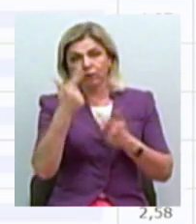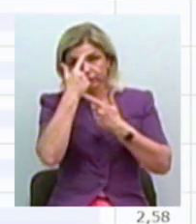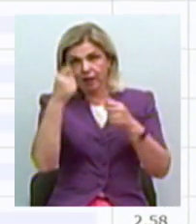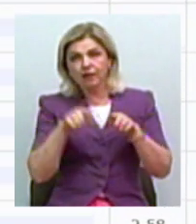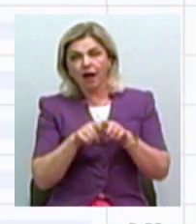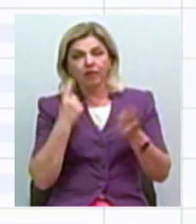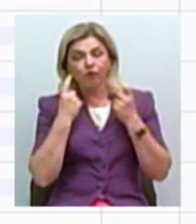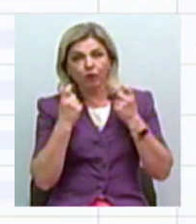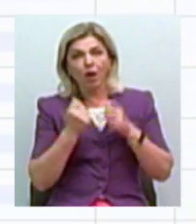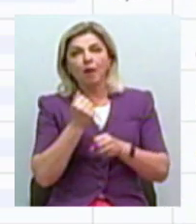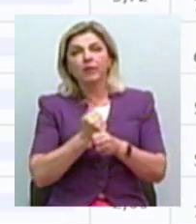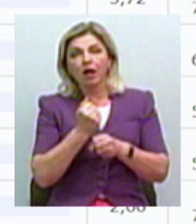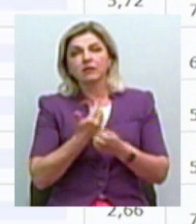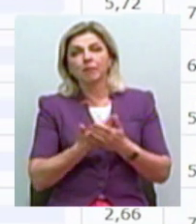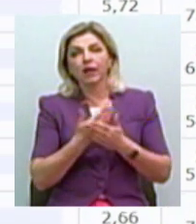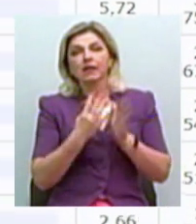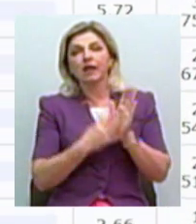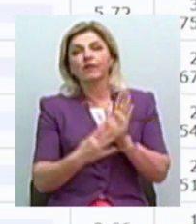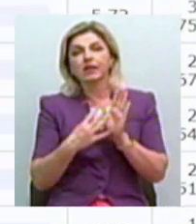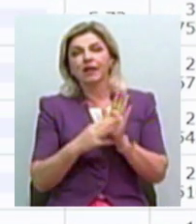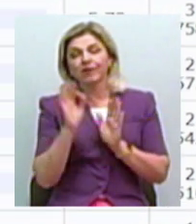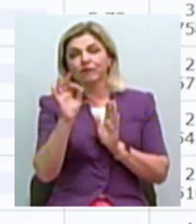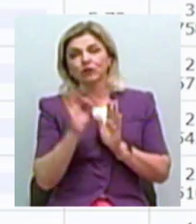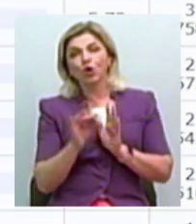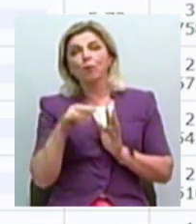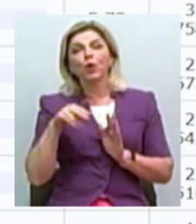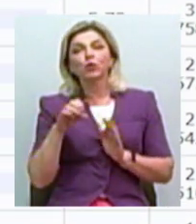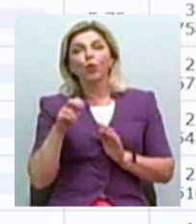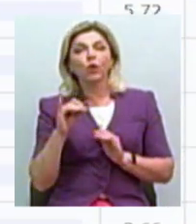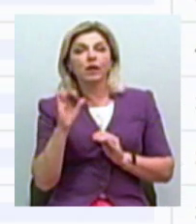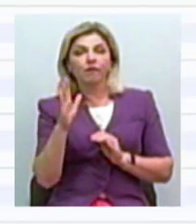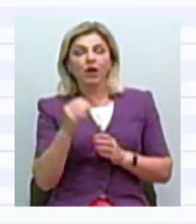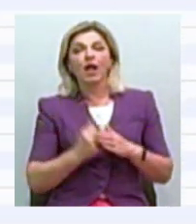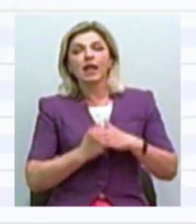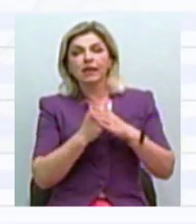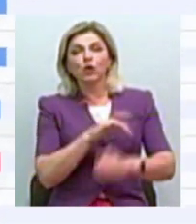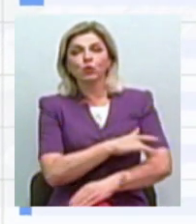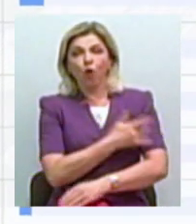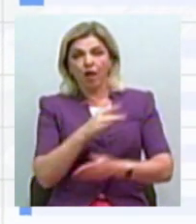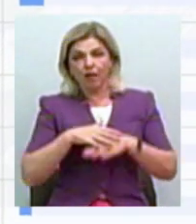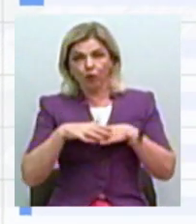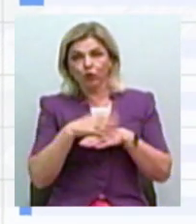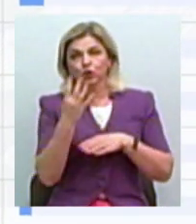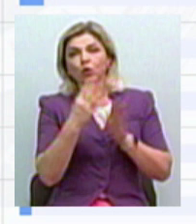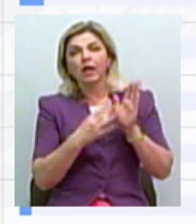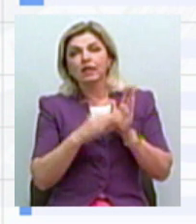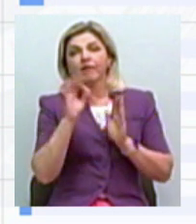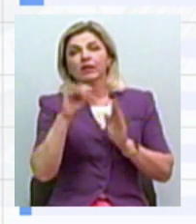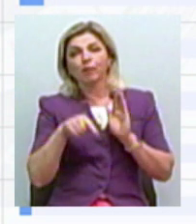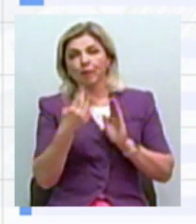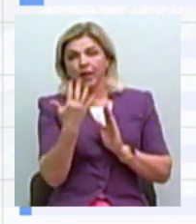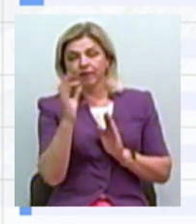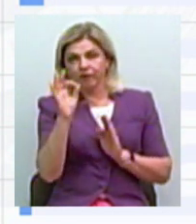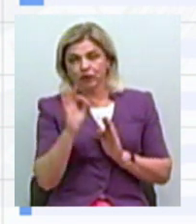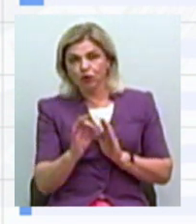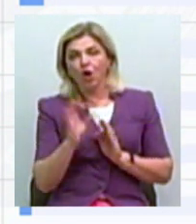інформація. Опрацьовано майже 99% протоколів. Лідирує партія «Слуга народу» – 49,5%.